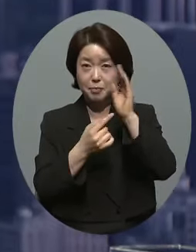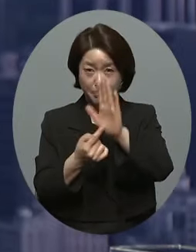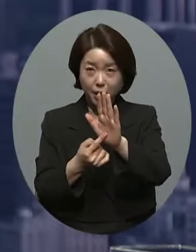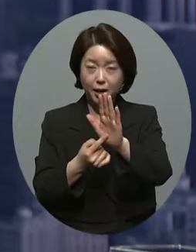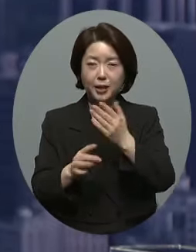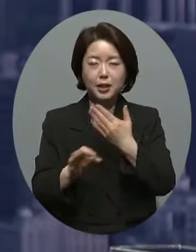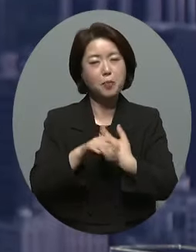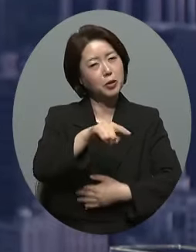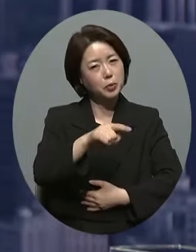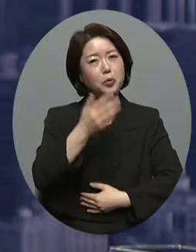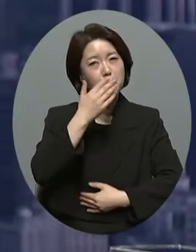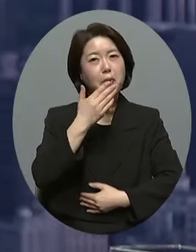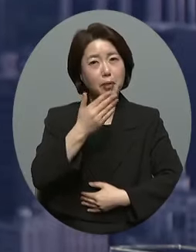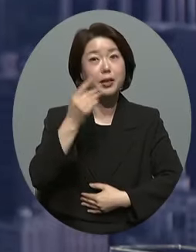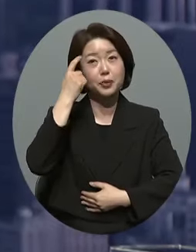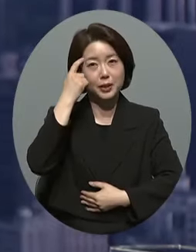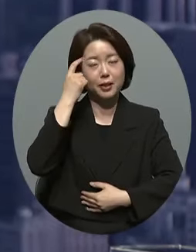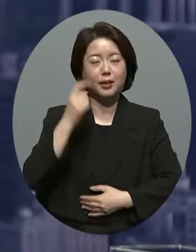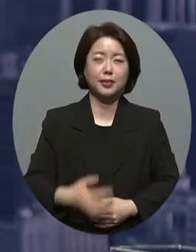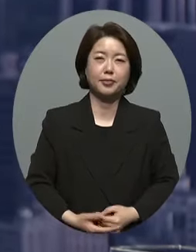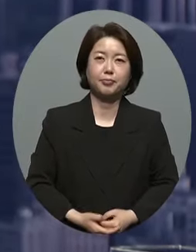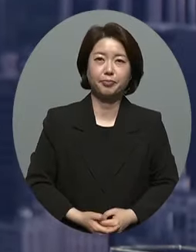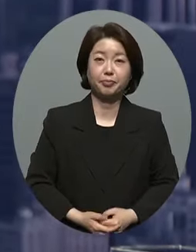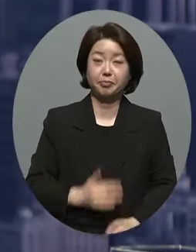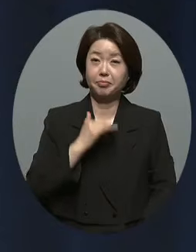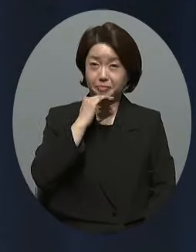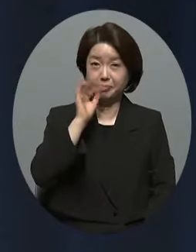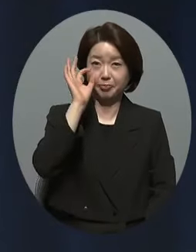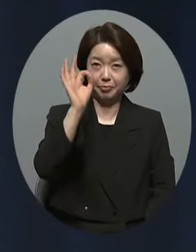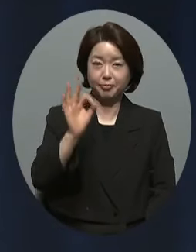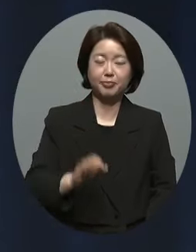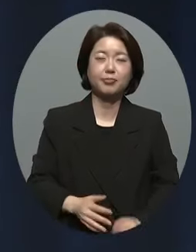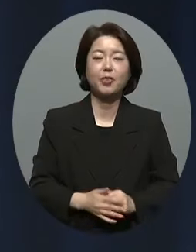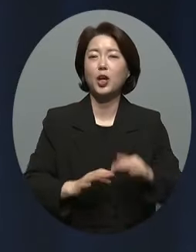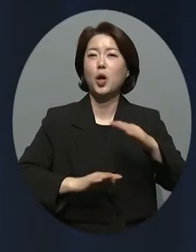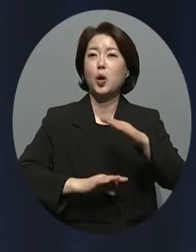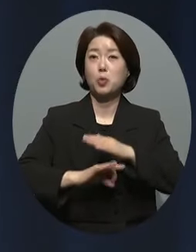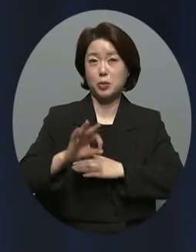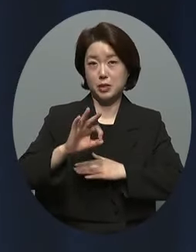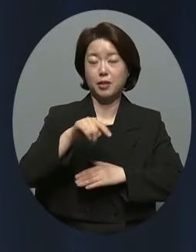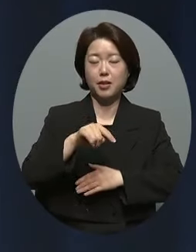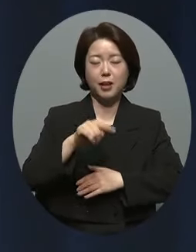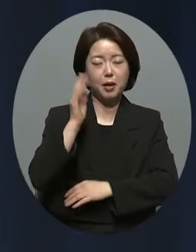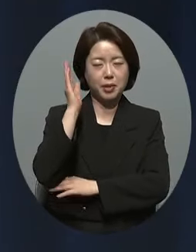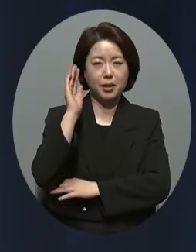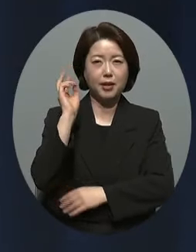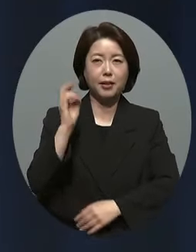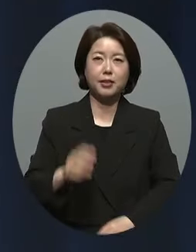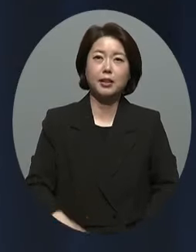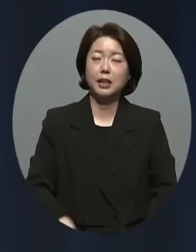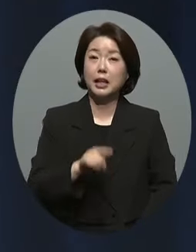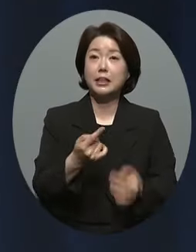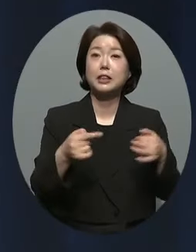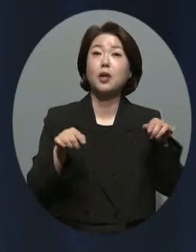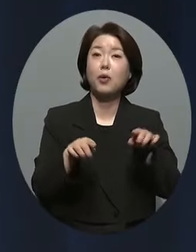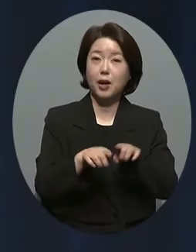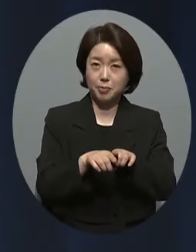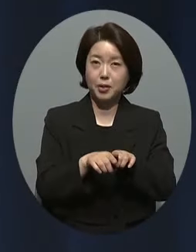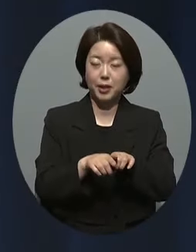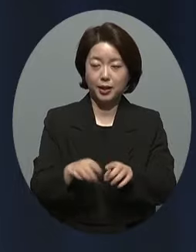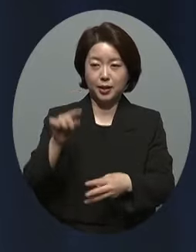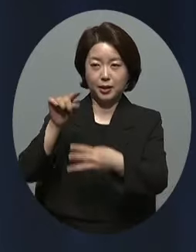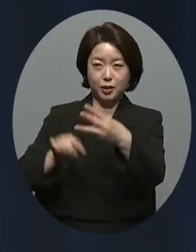않을까라고 생각해 봅니다 알겠습니다 아 자 지켜보죠 어 오전에 예 예정이 되어 있습니다 자 이와 함께요 어 윤